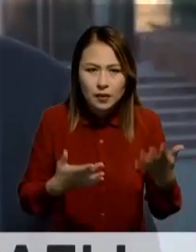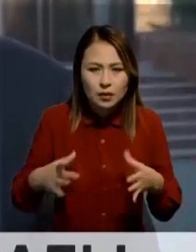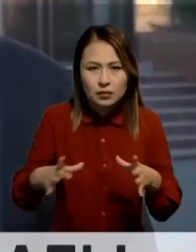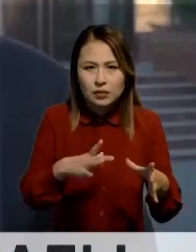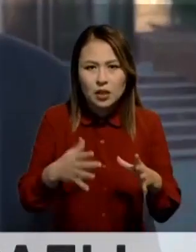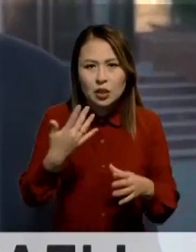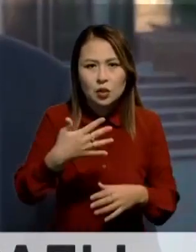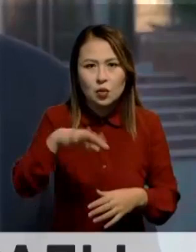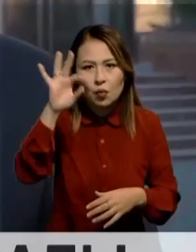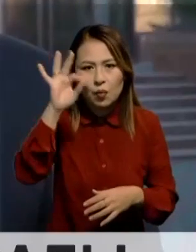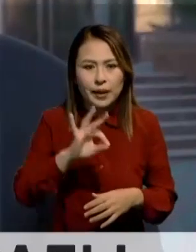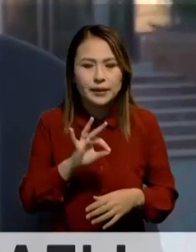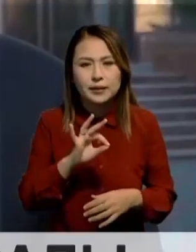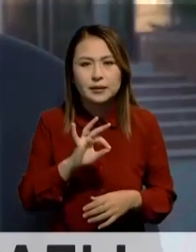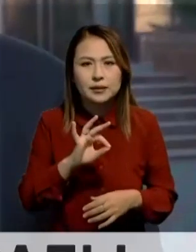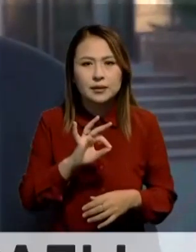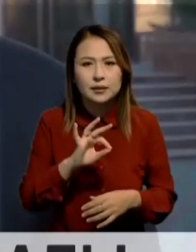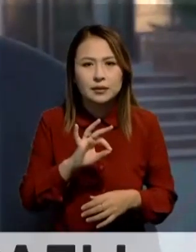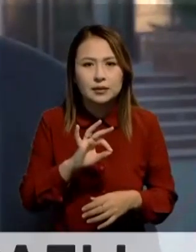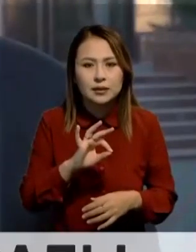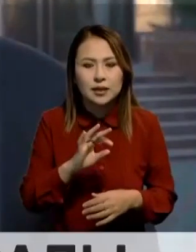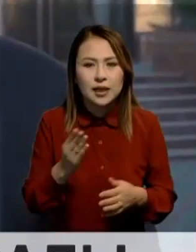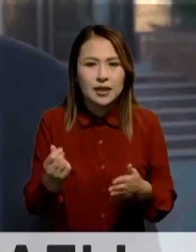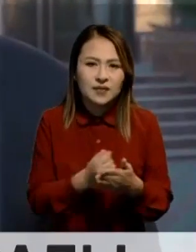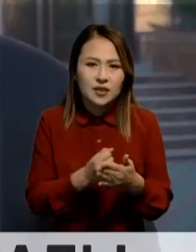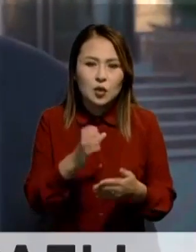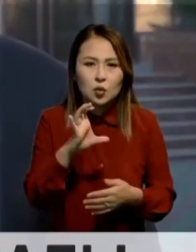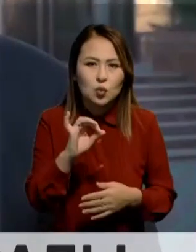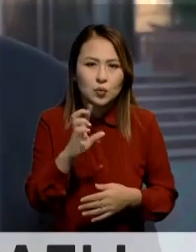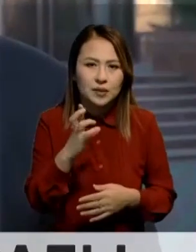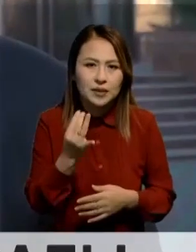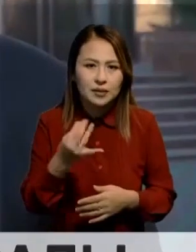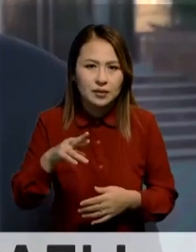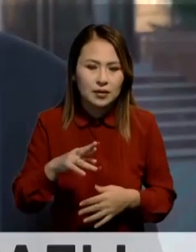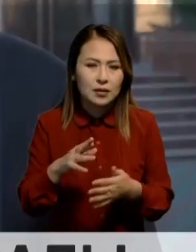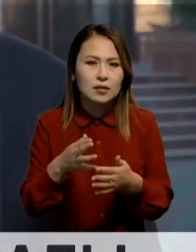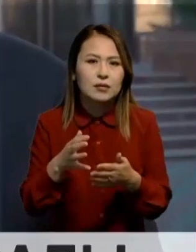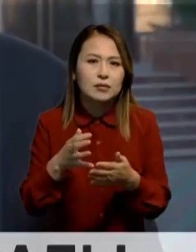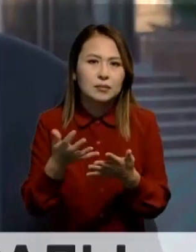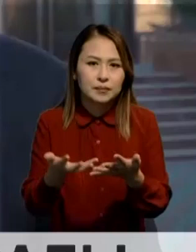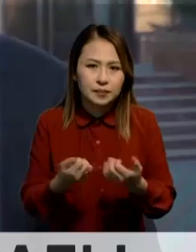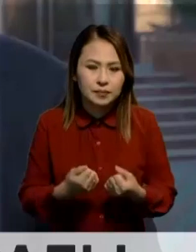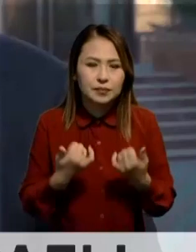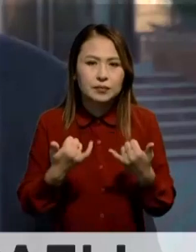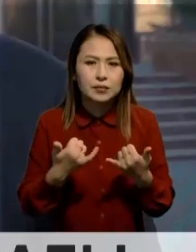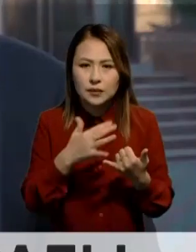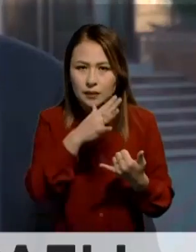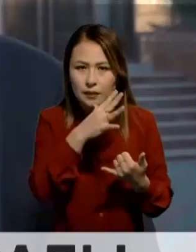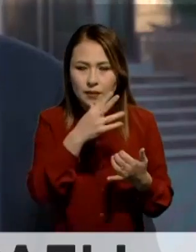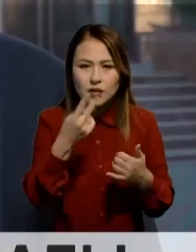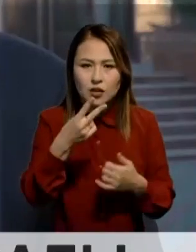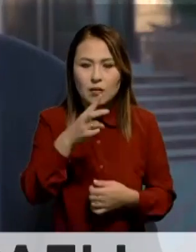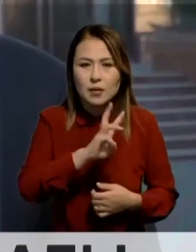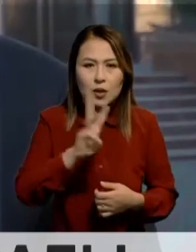ұңғымасының 50% мына инвестициялық субсидия ретінде алынып отырады. Қазіргі таңда